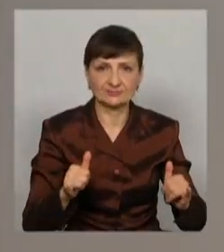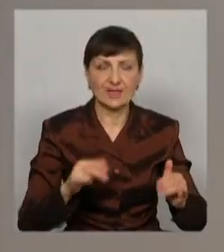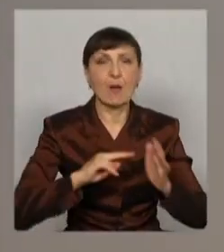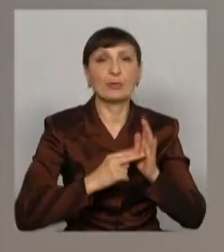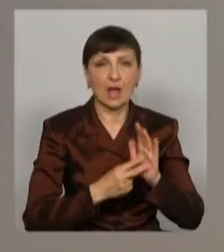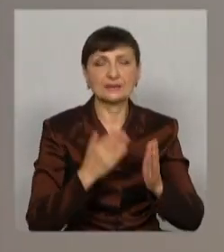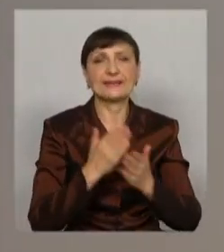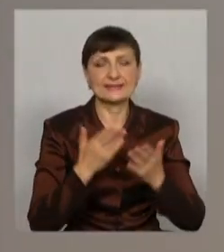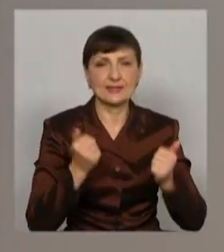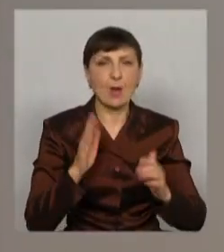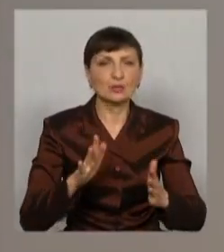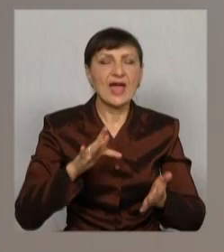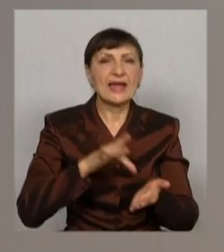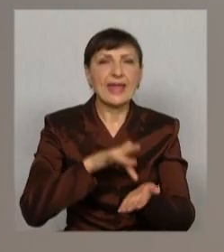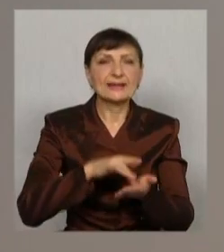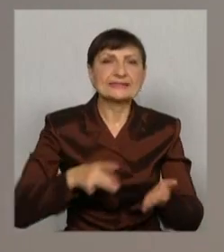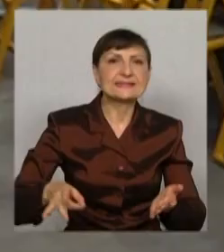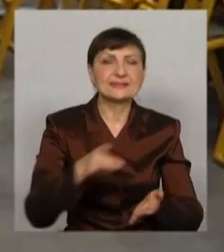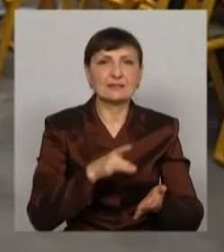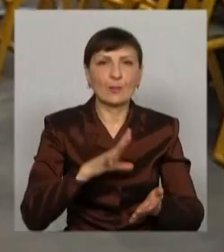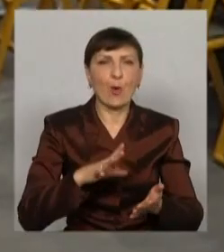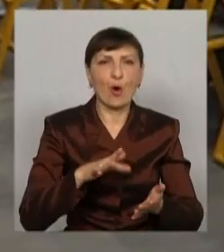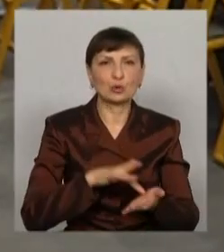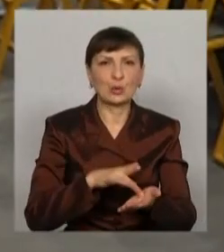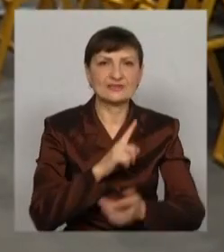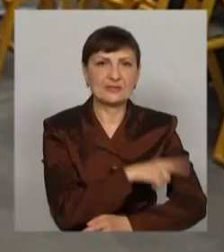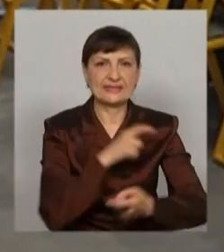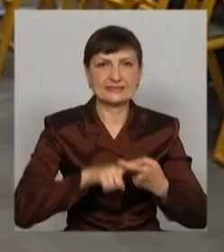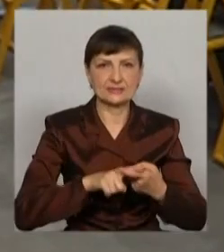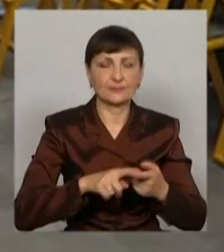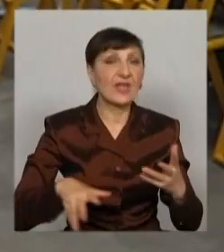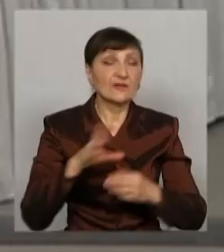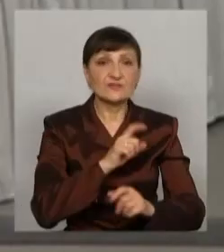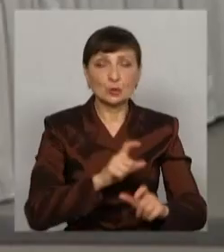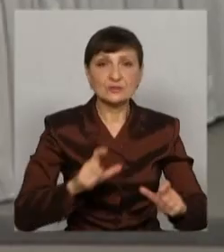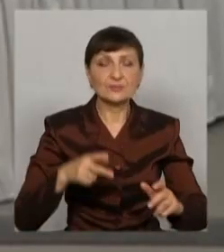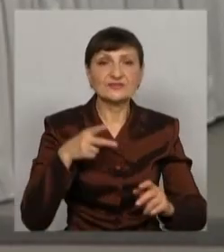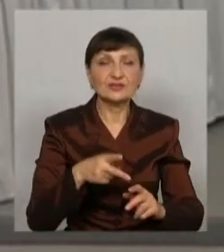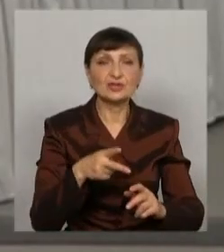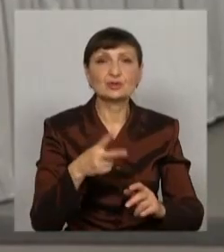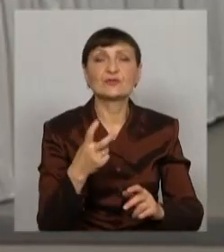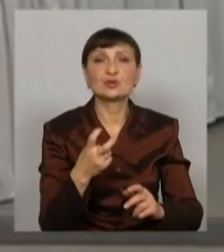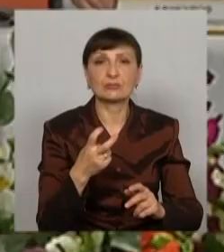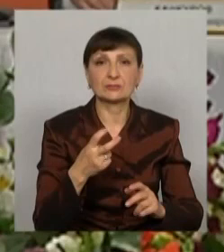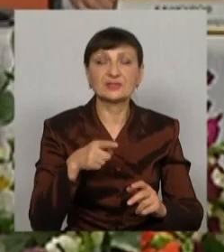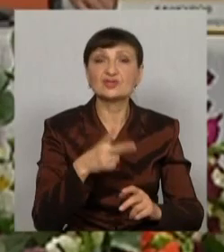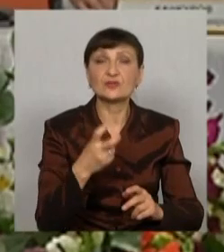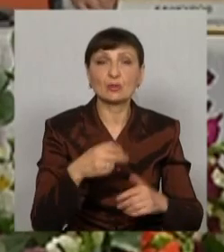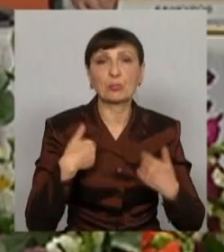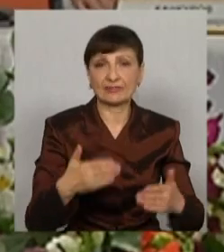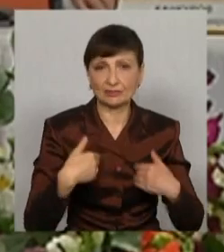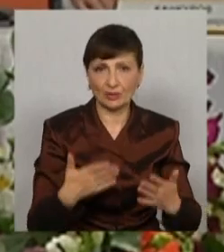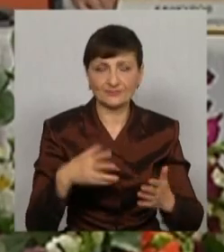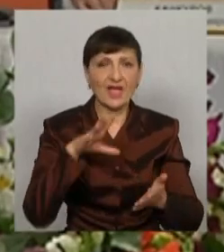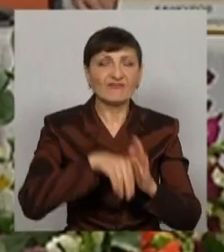стать региональным центром по медицинскому туризму. Всего же от горожан поступило свыше 1200 предложений и комментариев. План развития